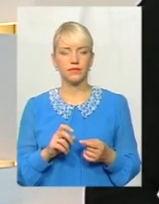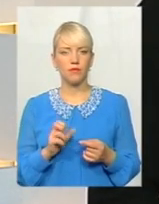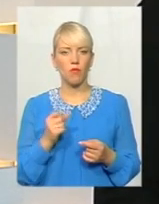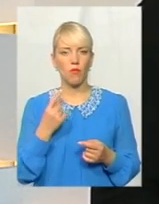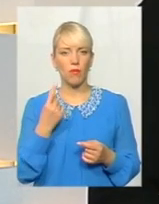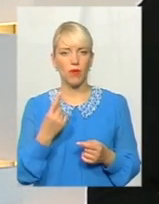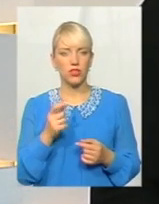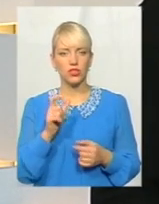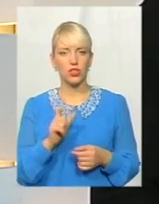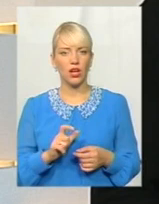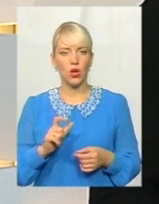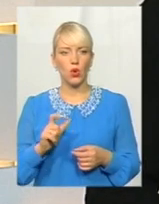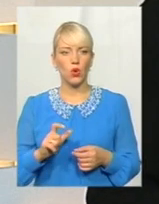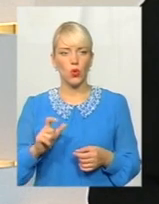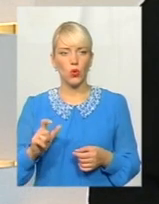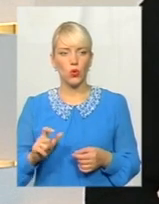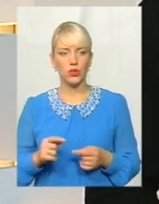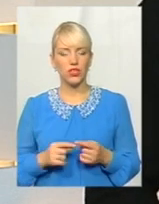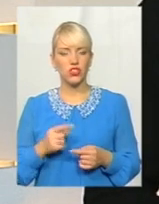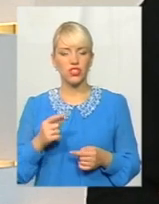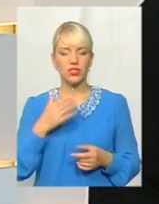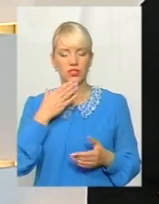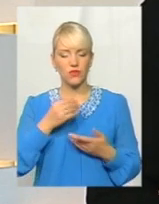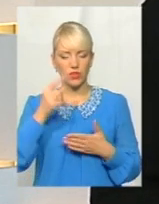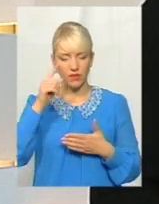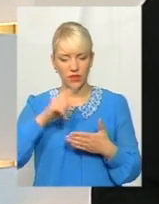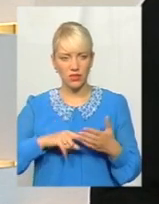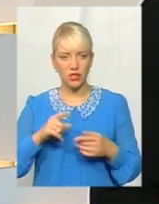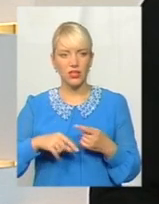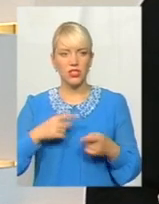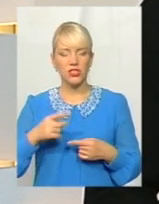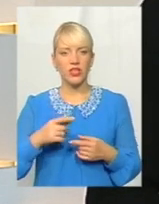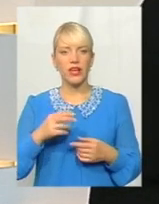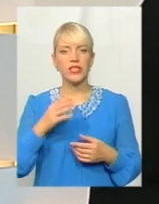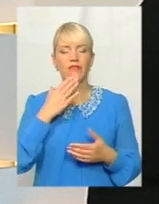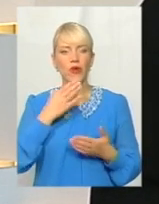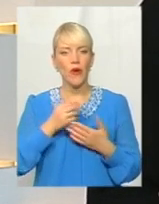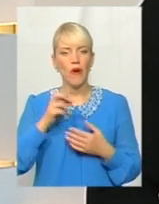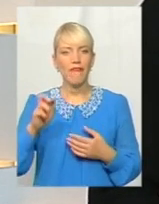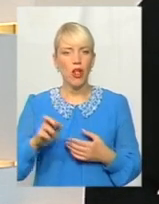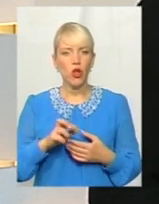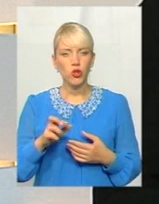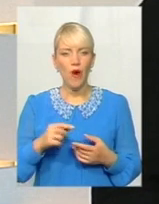по-перше, люди через свої вірування, через бачення, через філософію